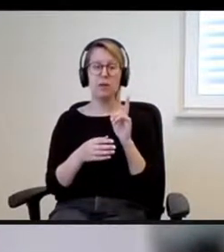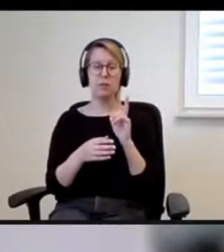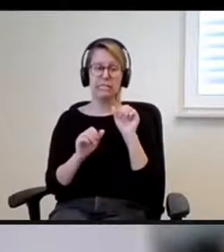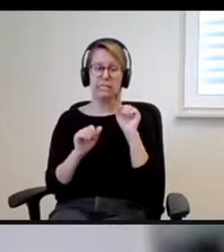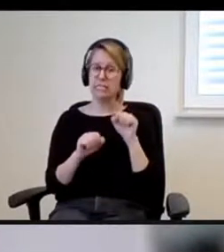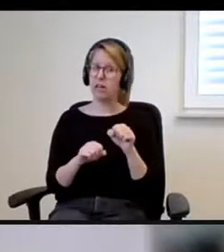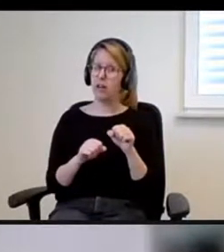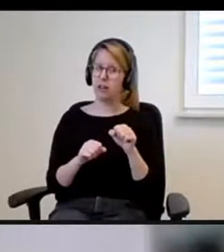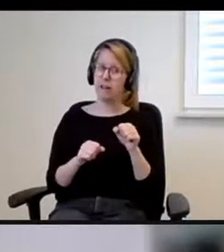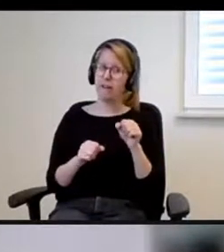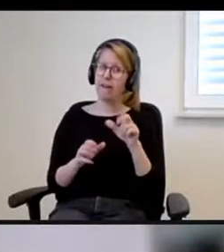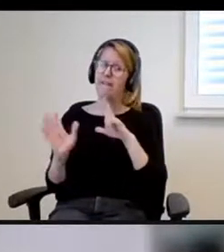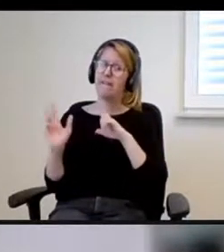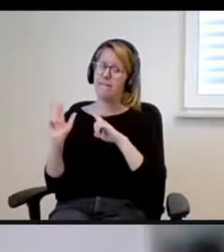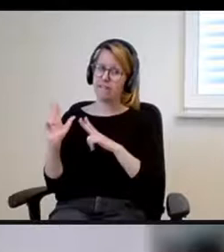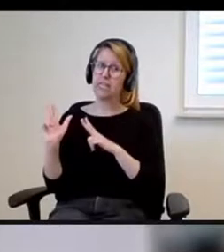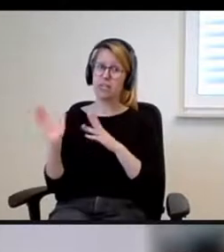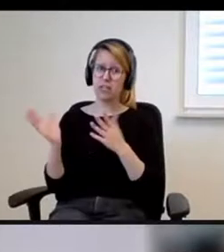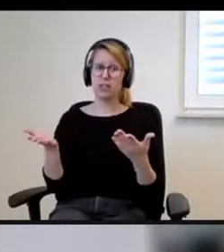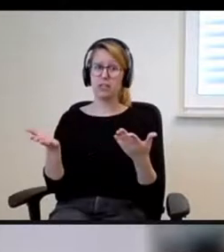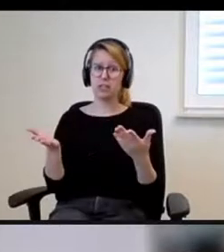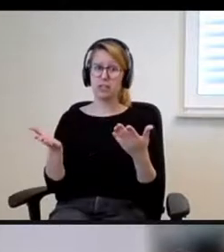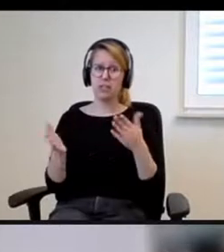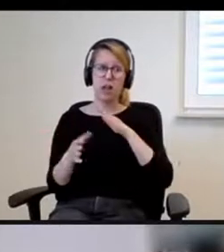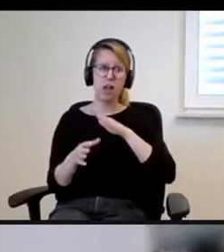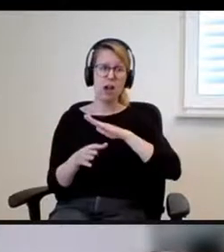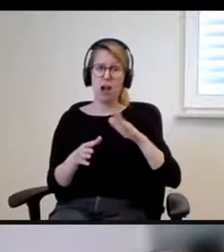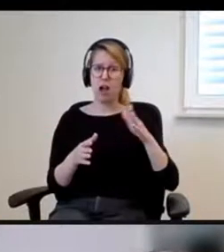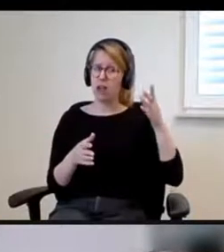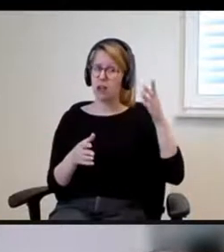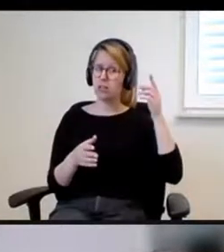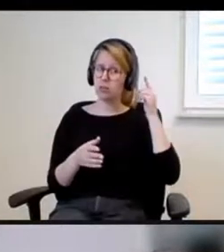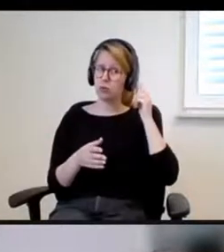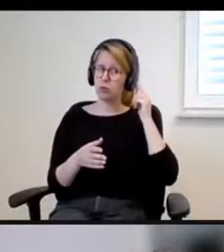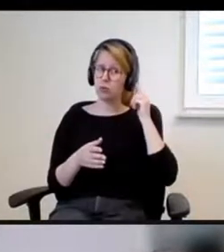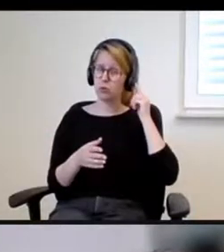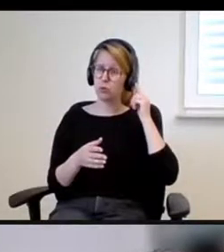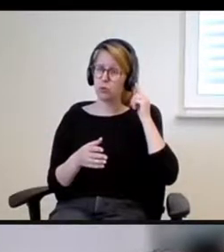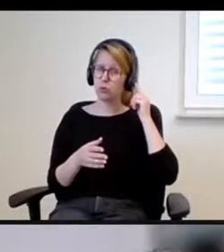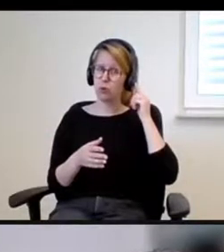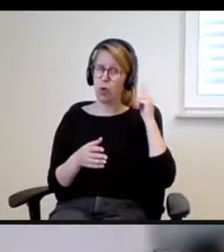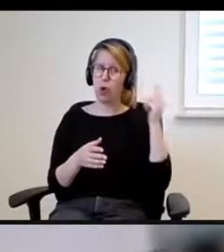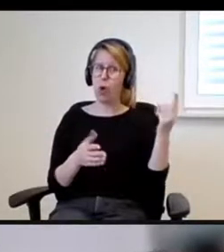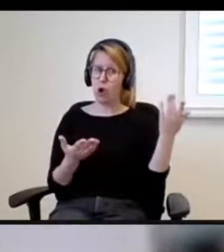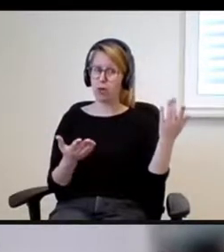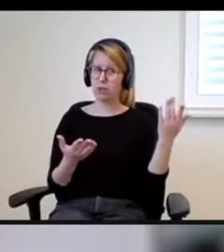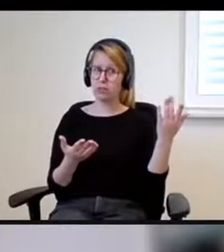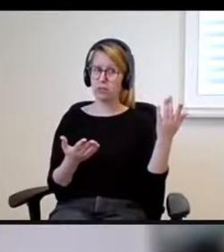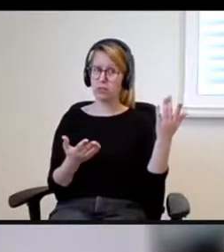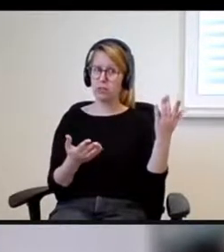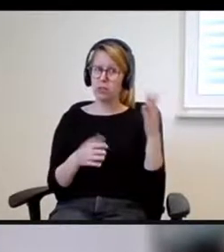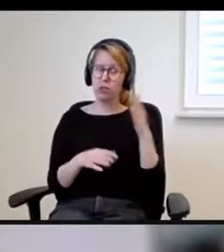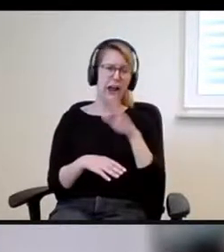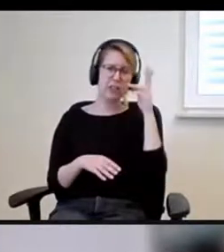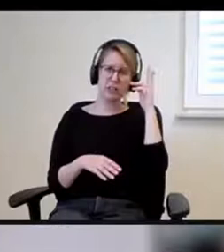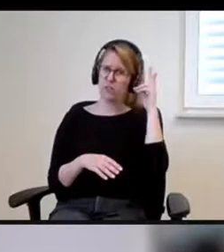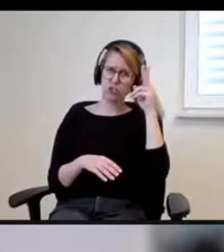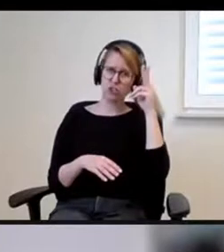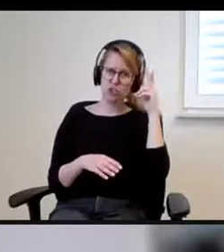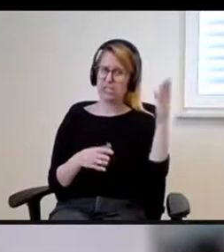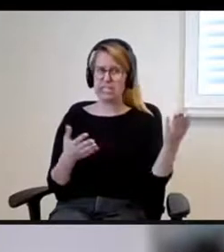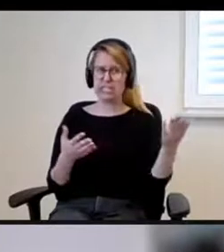ce que vous faites, tout ce que vous dites hein, pour eux ? Je ne crois pas et je ne le pense pas. Pourquoi ? Parce